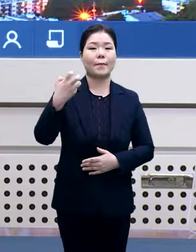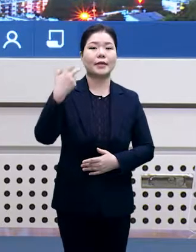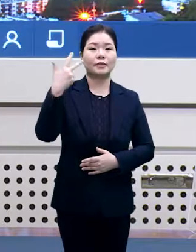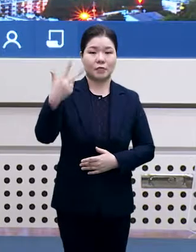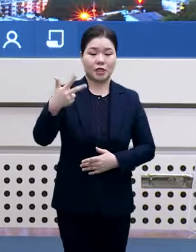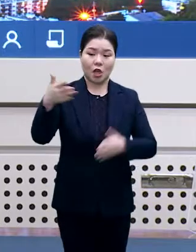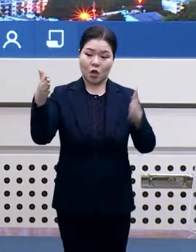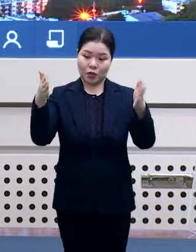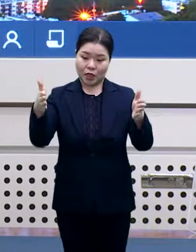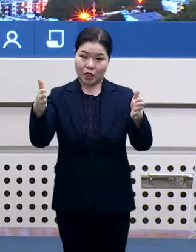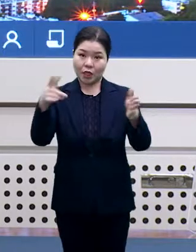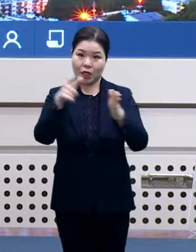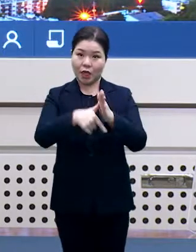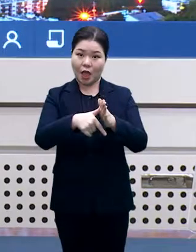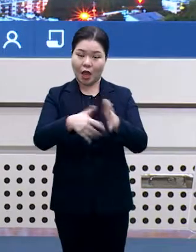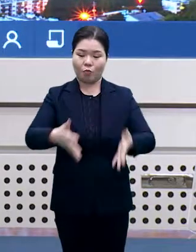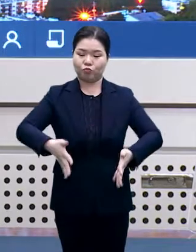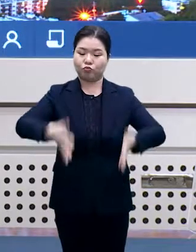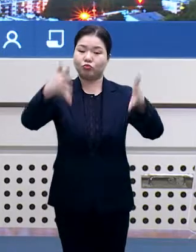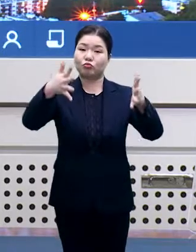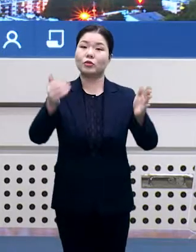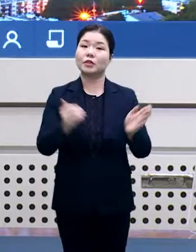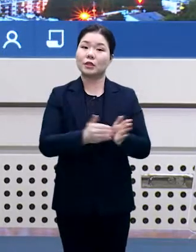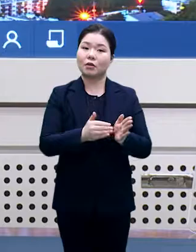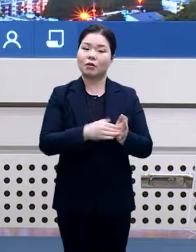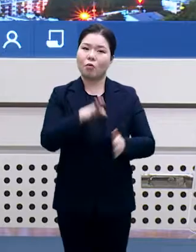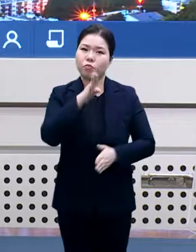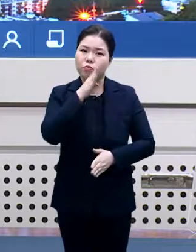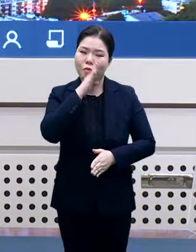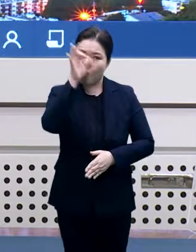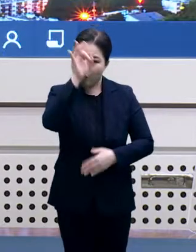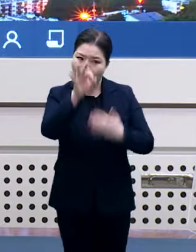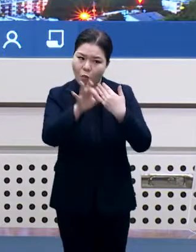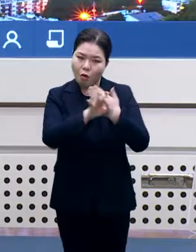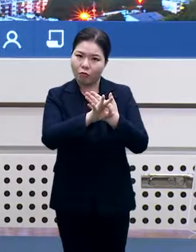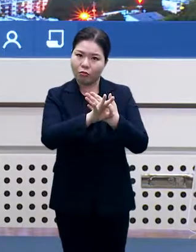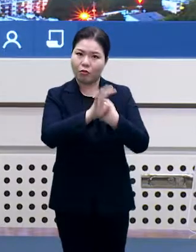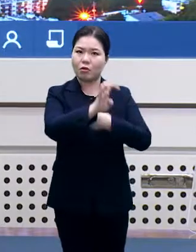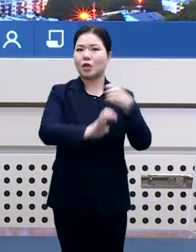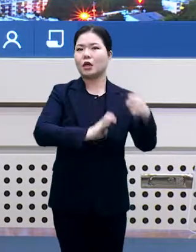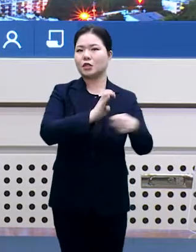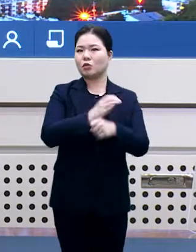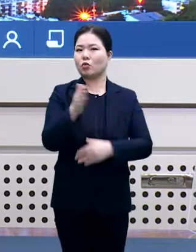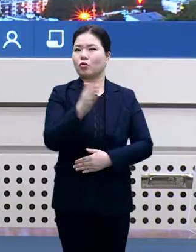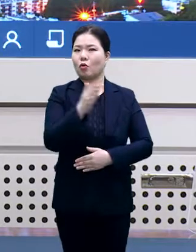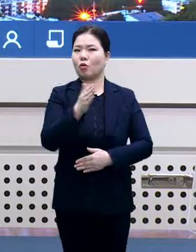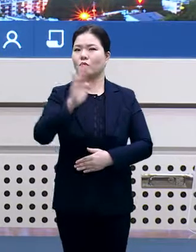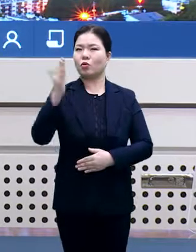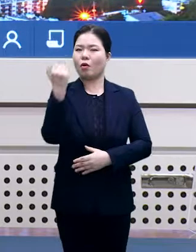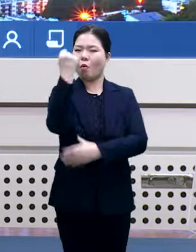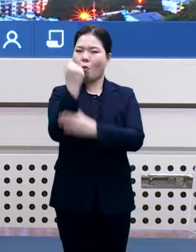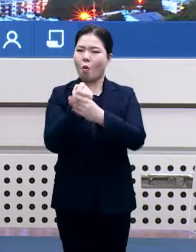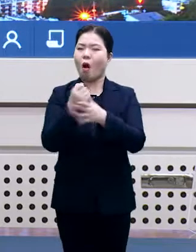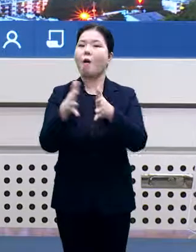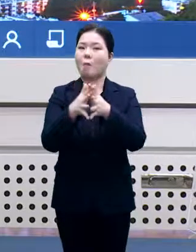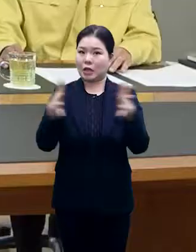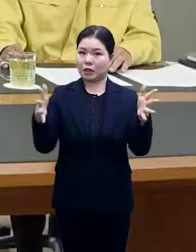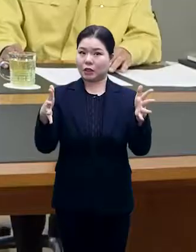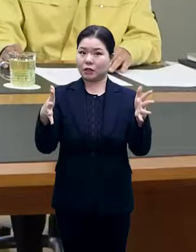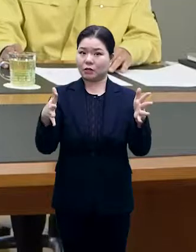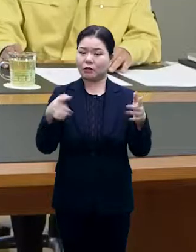77년도에서부터 87년 사이에 준공이 되었습니다. 실질적으로 보면은 40년 안팎이 된